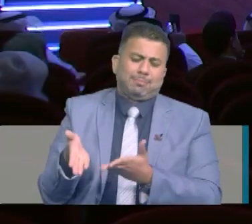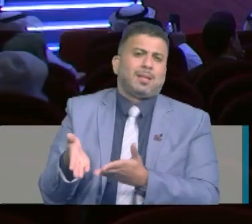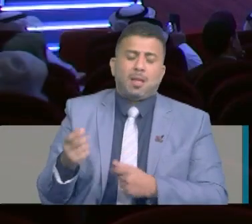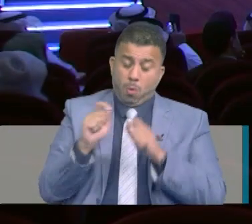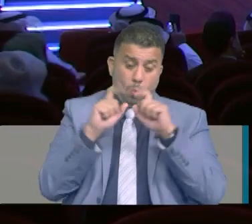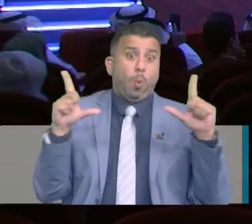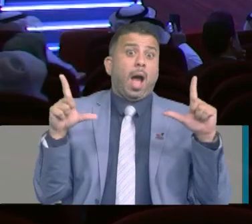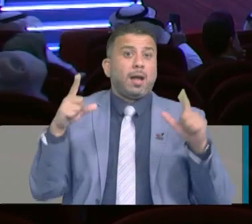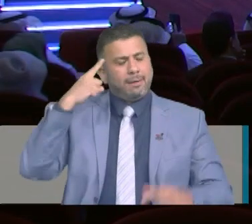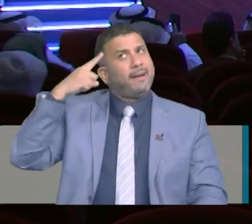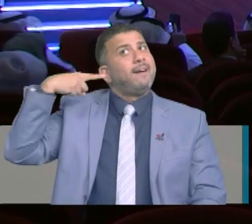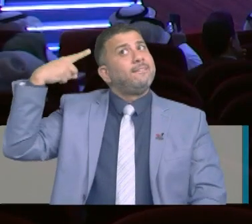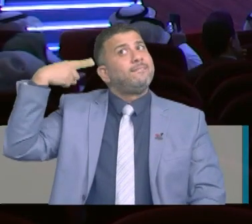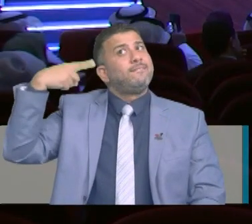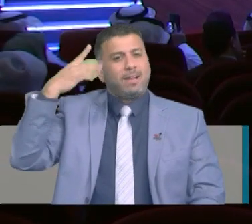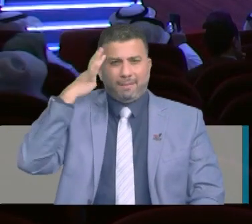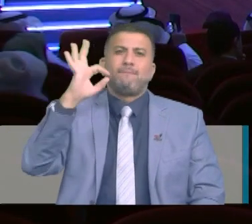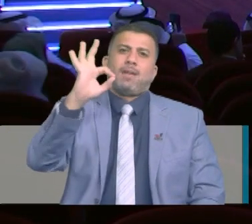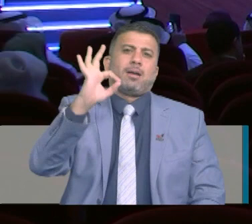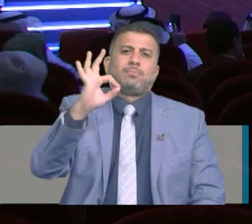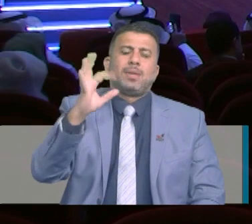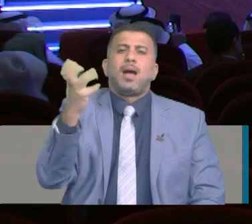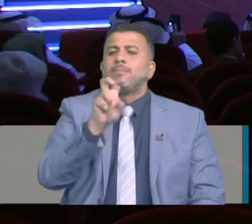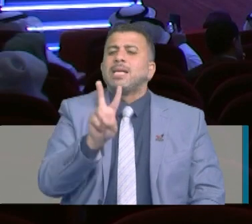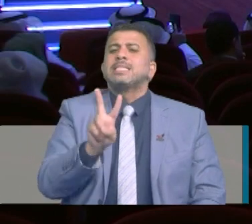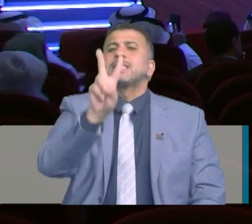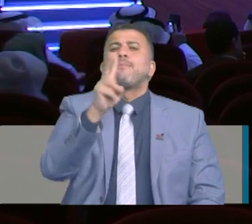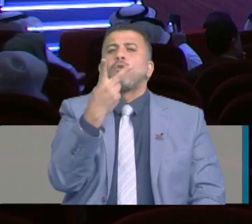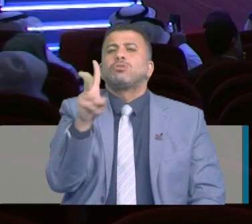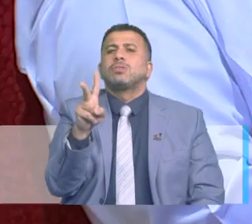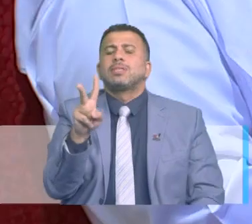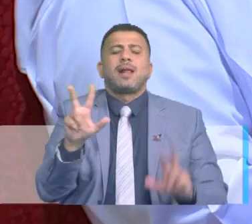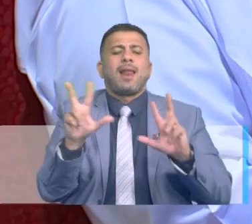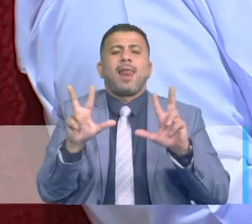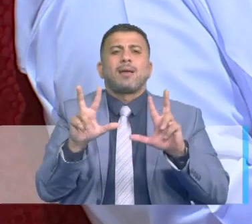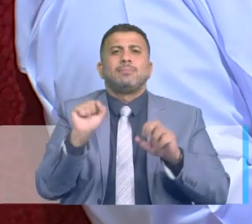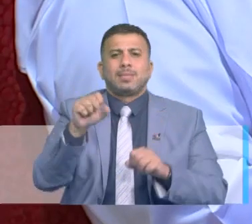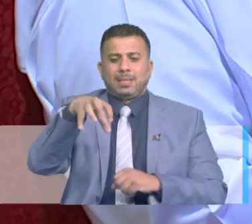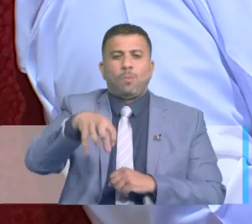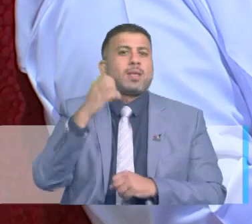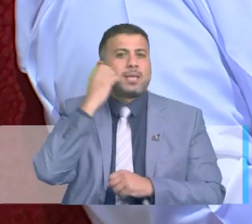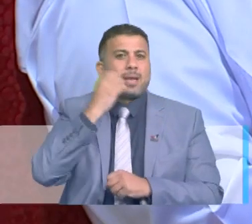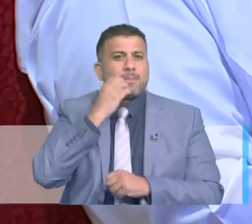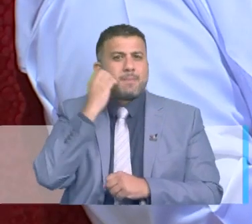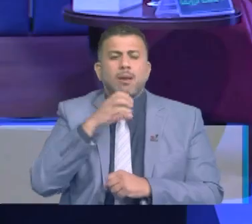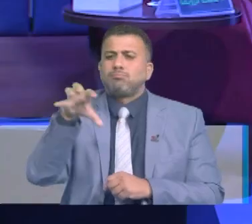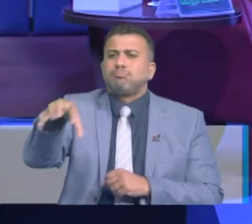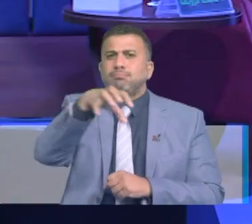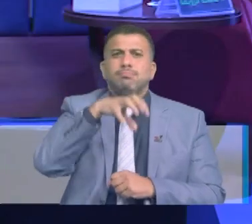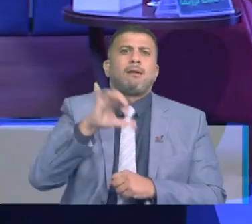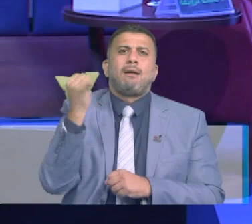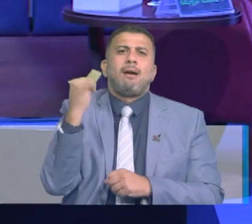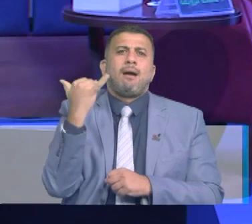على وعي وفكر رصين. 27 إعلاميا وإعلامية من دولة الإمارات ومن عدة دول